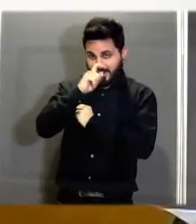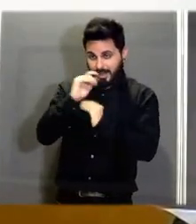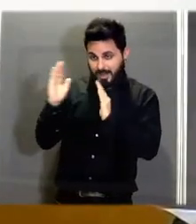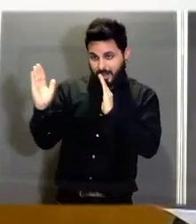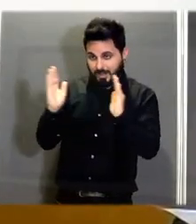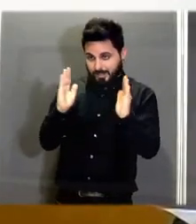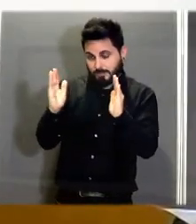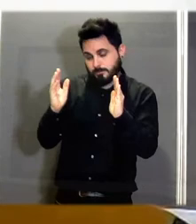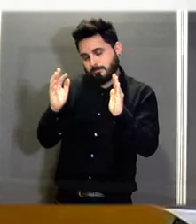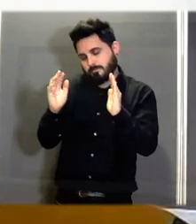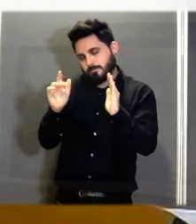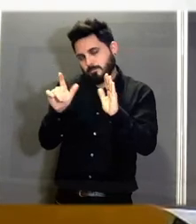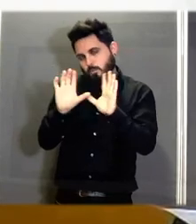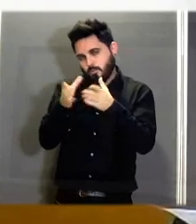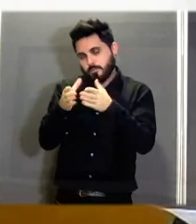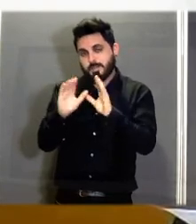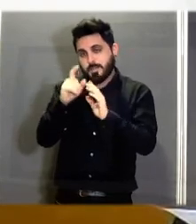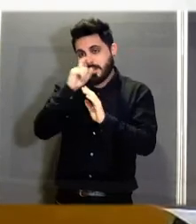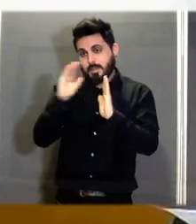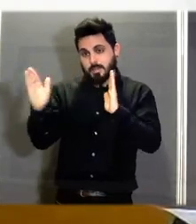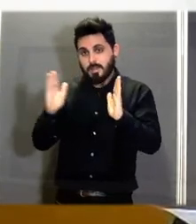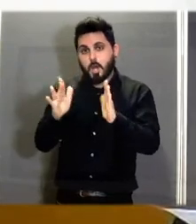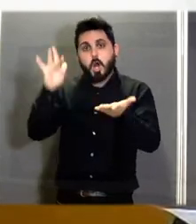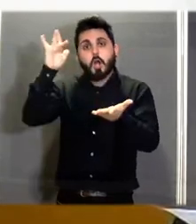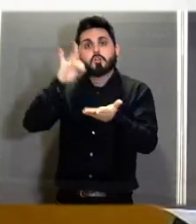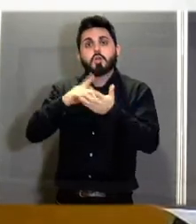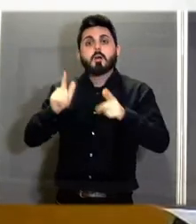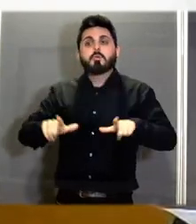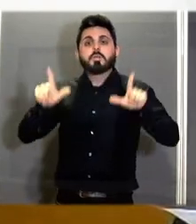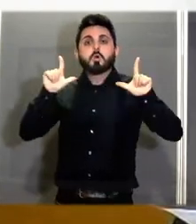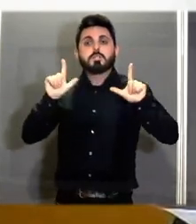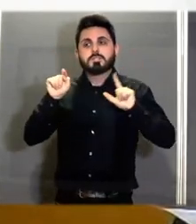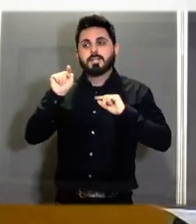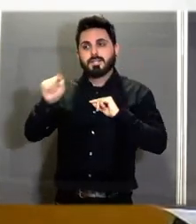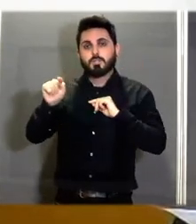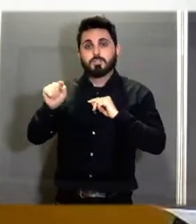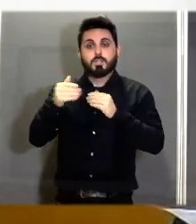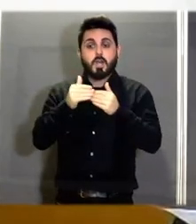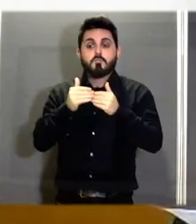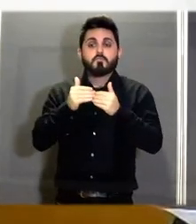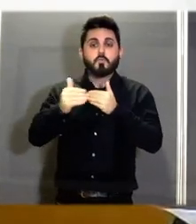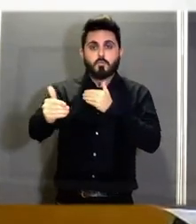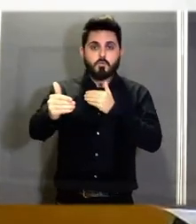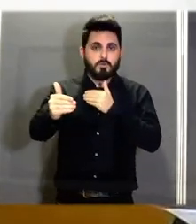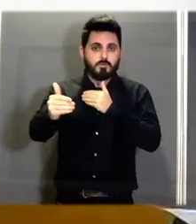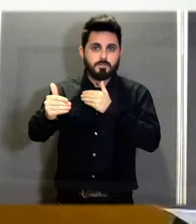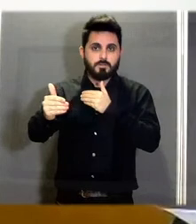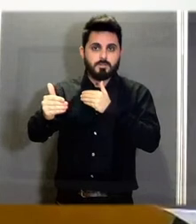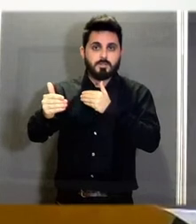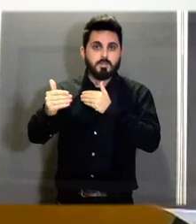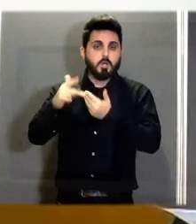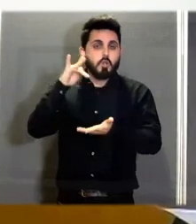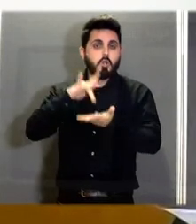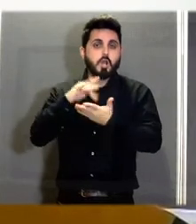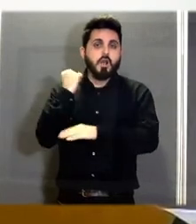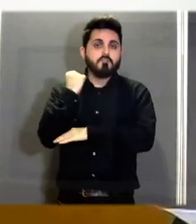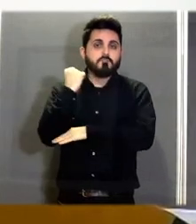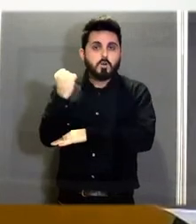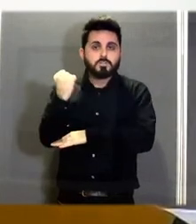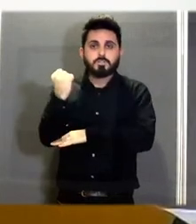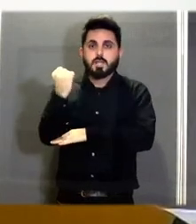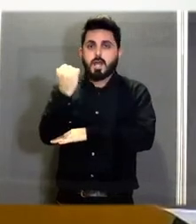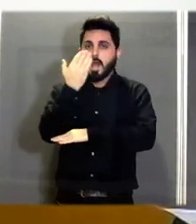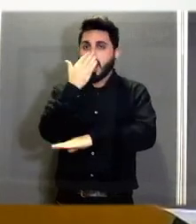estan en l'edat de ser els protagonistes del nostre futur. El que cal tenir és convicció, el que cal tenir és força,